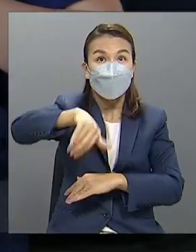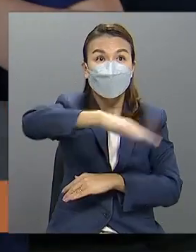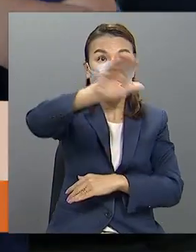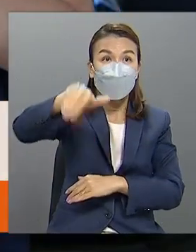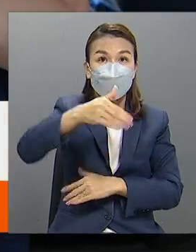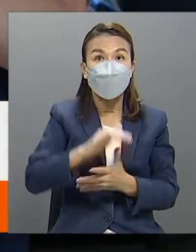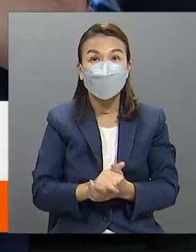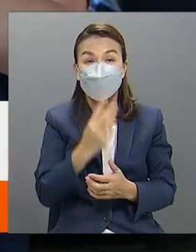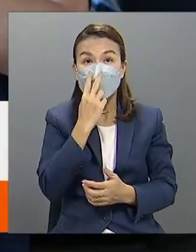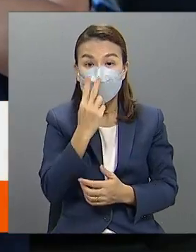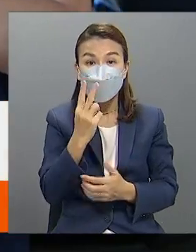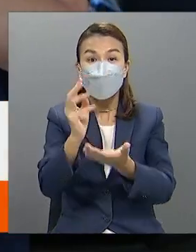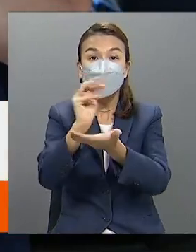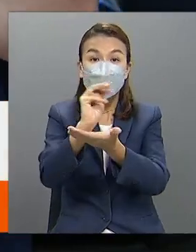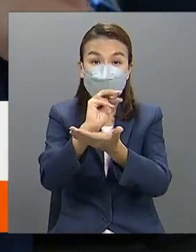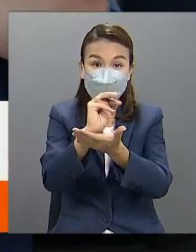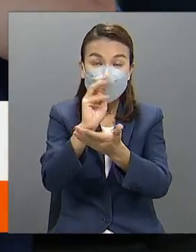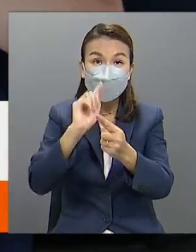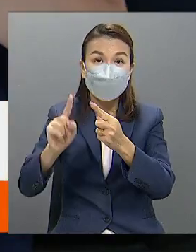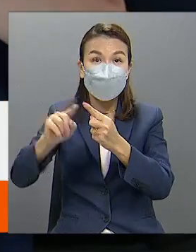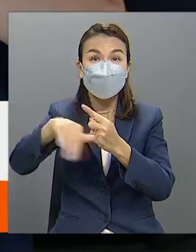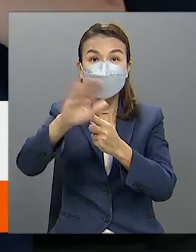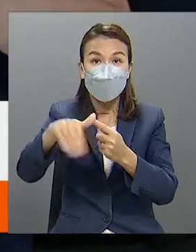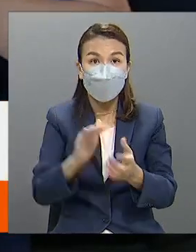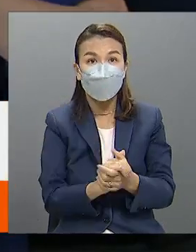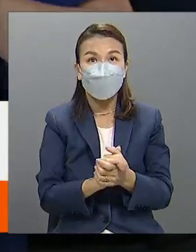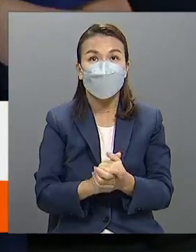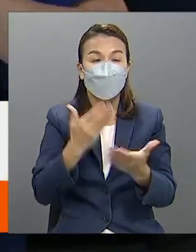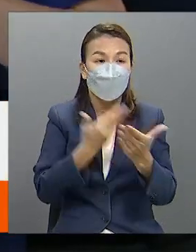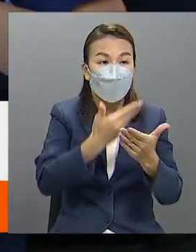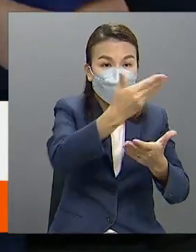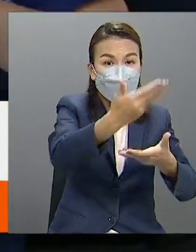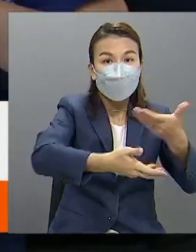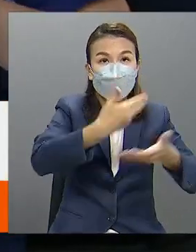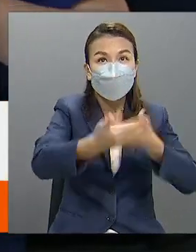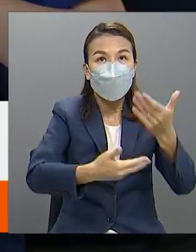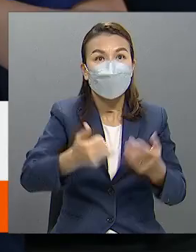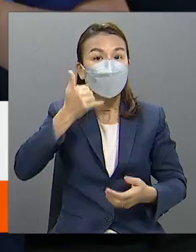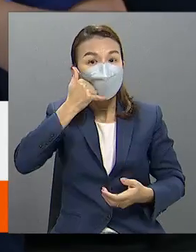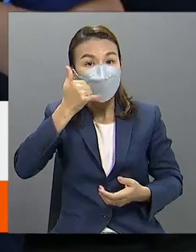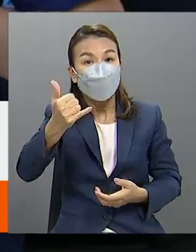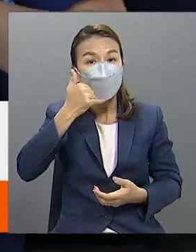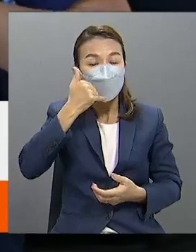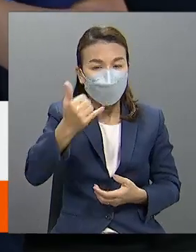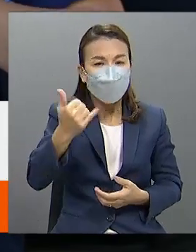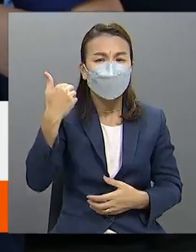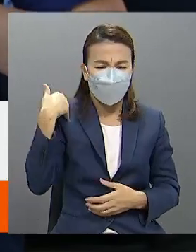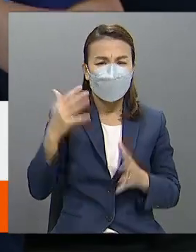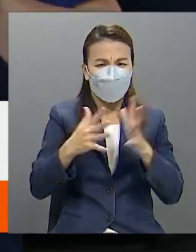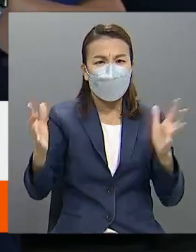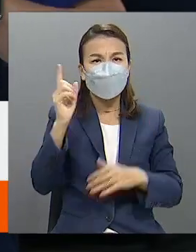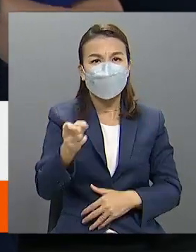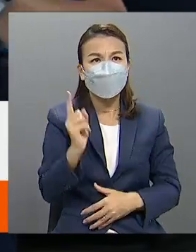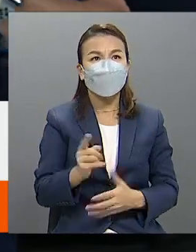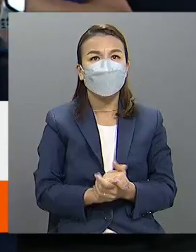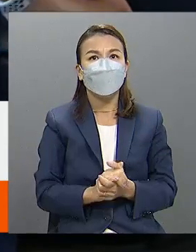จสวนครูซึ่งเป็นจุดดรอปสำหรับซื้อขายเนี่ยก็มีผู้ติดต่อเข้ามาต่อเนื่องเยอะมากๆค่ะไม่ใช่แค่ในกรุ